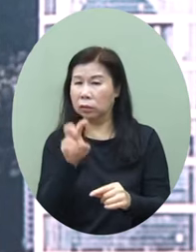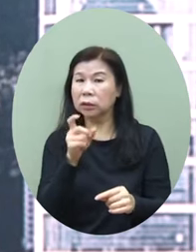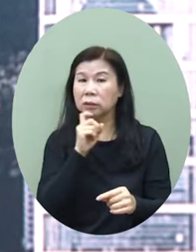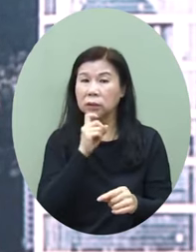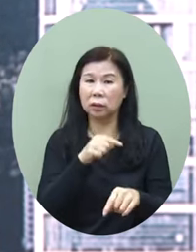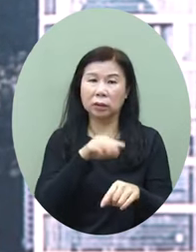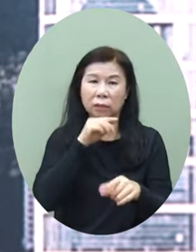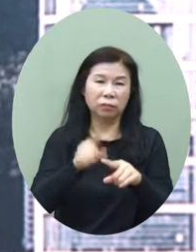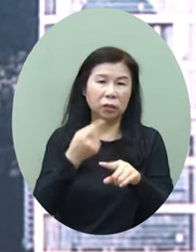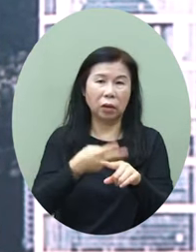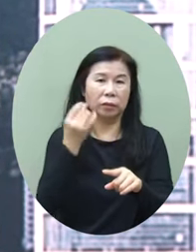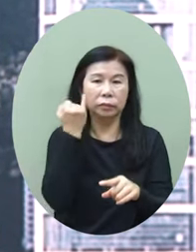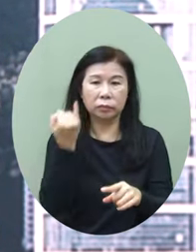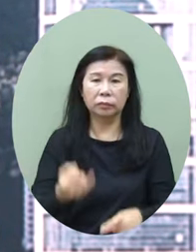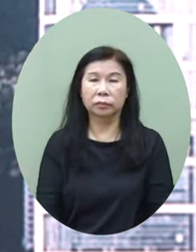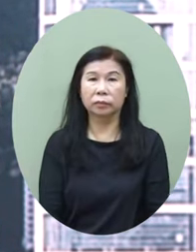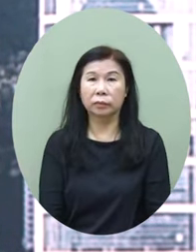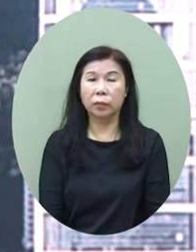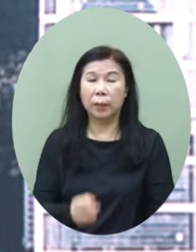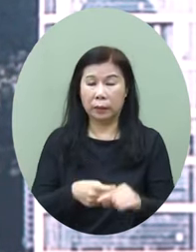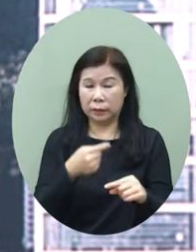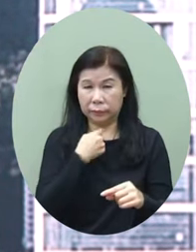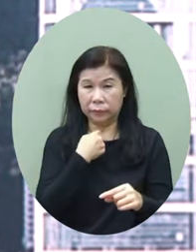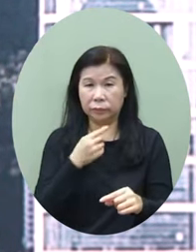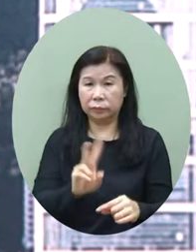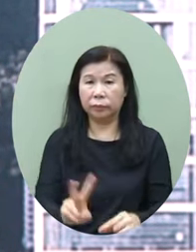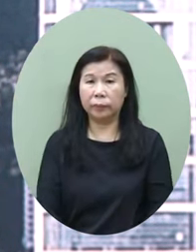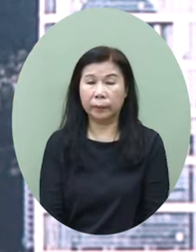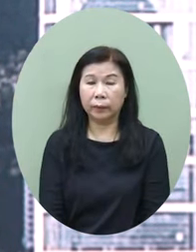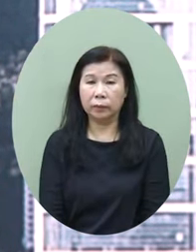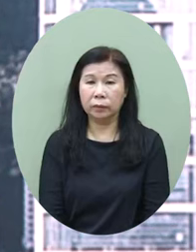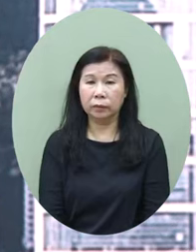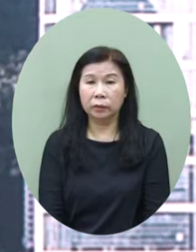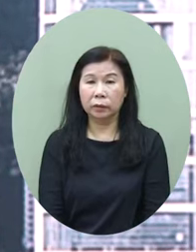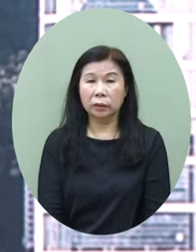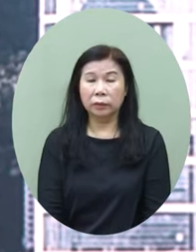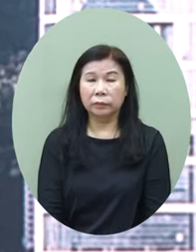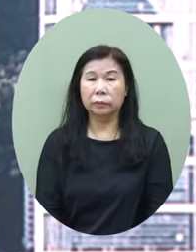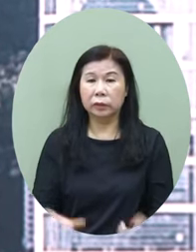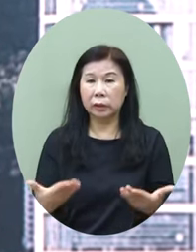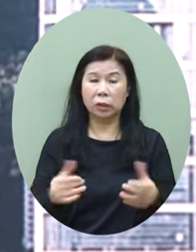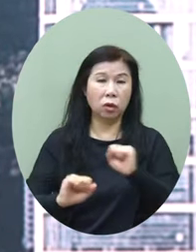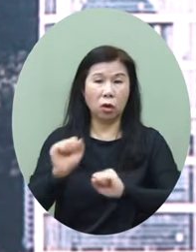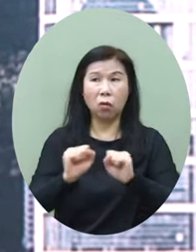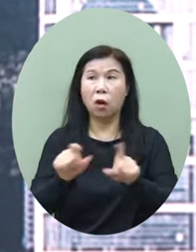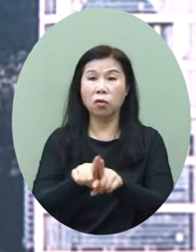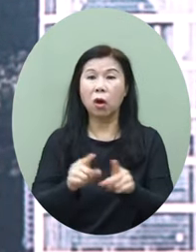一段時間所以我們一定會採取這個行動來處理其他滿足